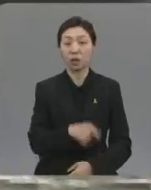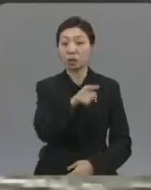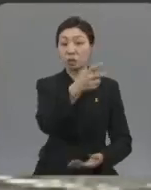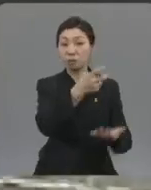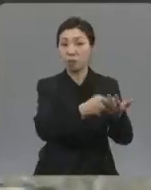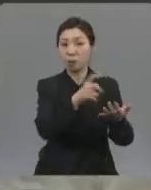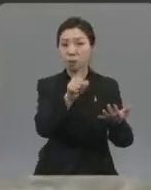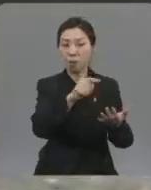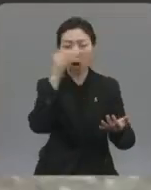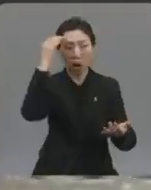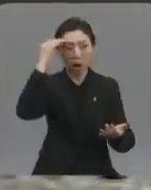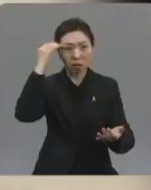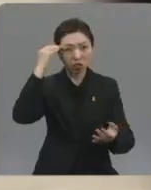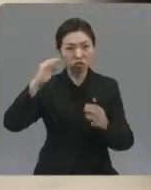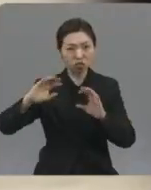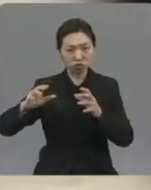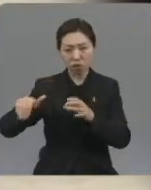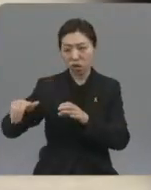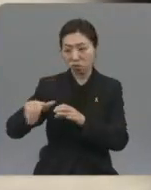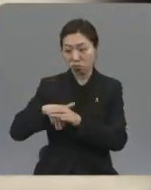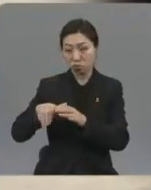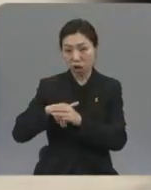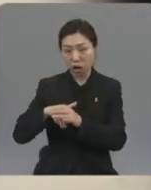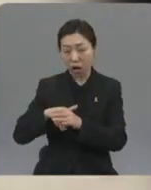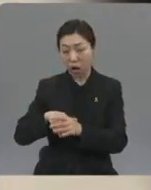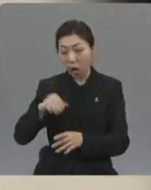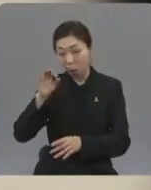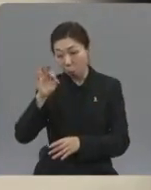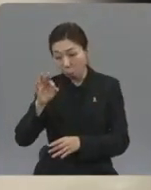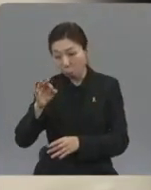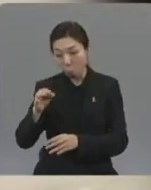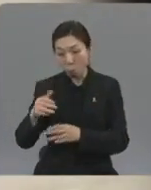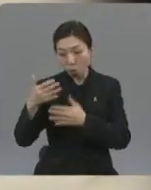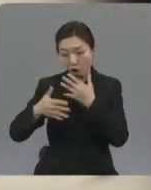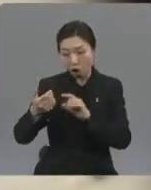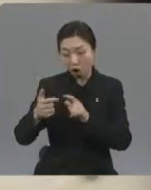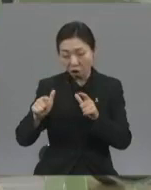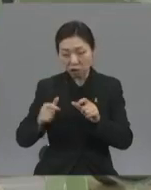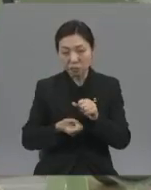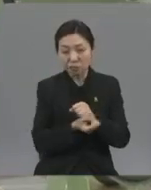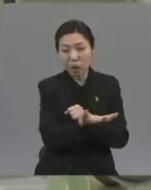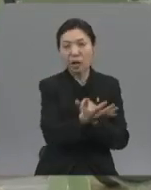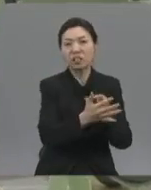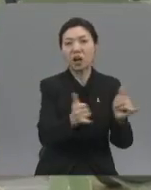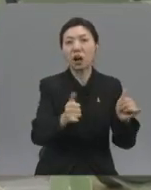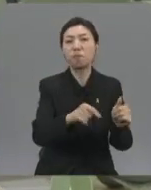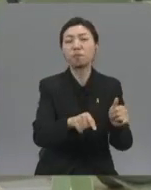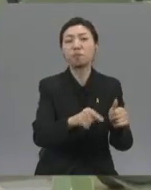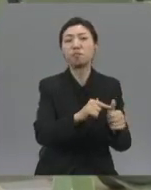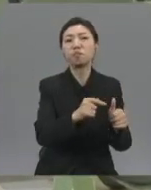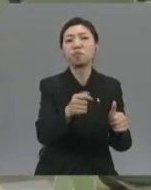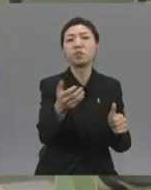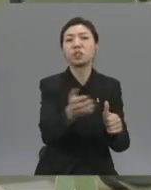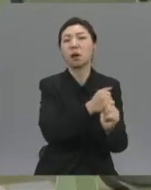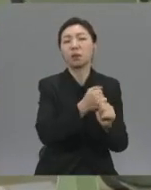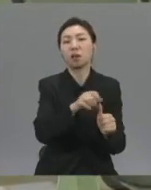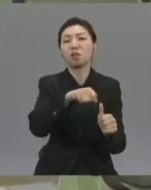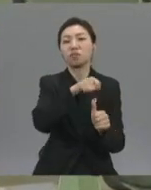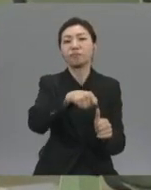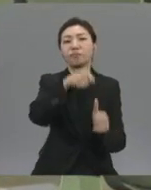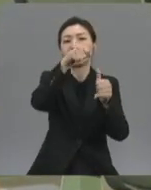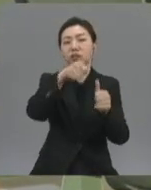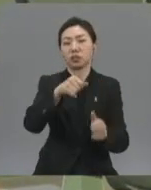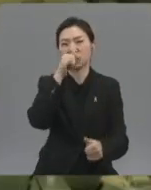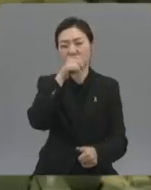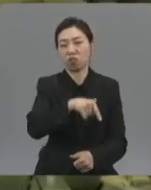bị giam giữ ở Bắc Triều Tiên mà không có thông tin về sức khỏe hay tình trạng giam giữ của họ Cùng với đó Nghị quyết cũng đề cập nội dung liên quan